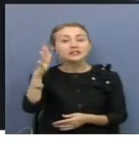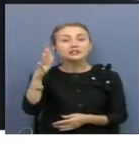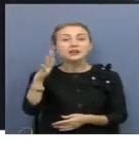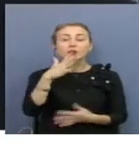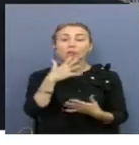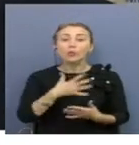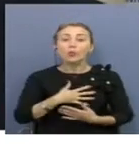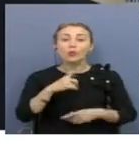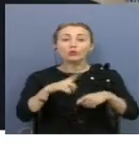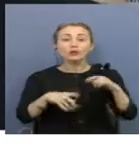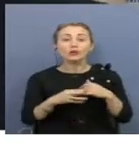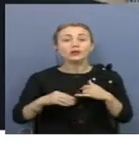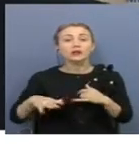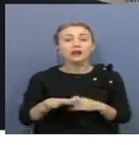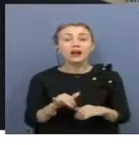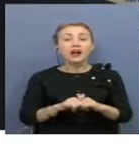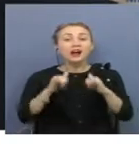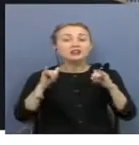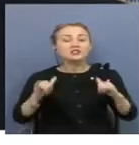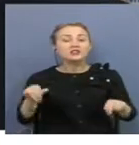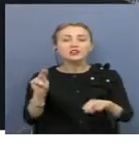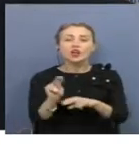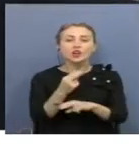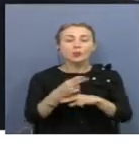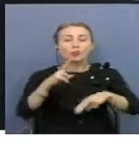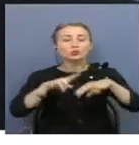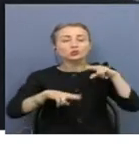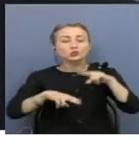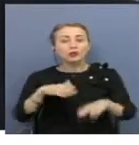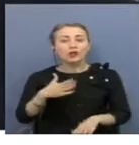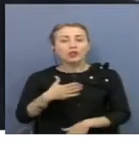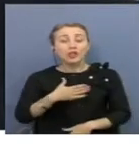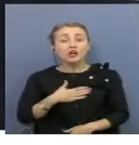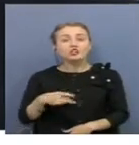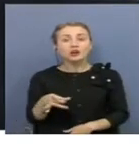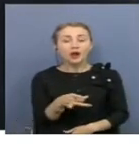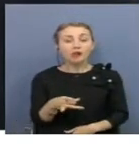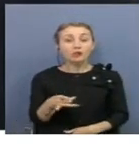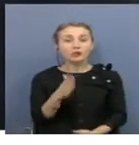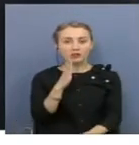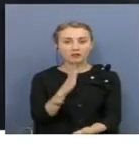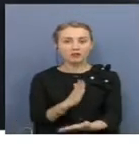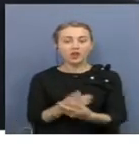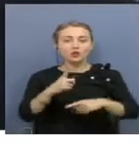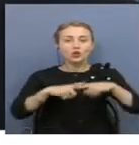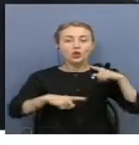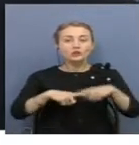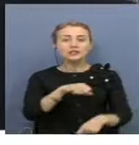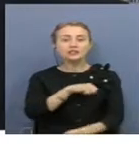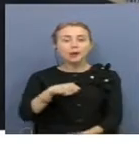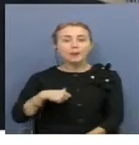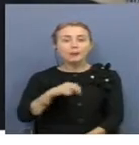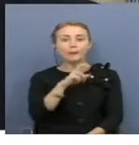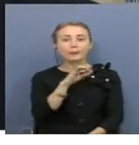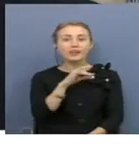аты берілгені белгілі. Сол бүгінгі күні сол ұлы бабамызға ескерткіш орнатылды ауданда.